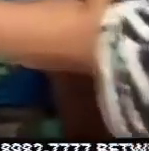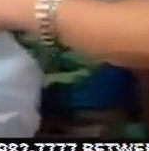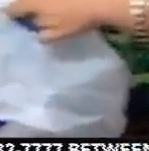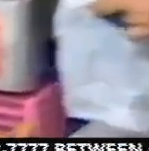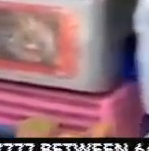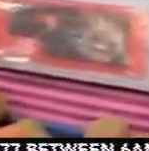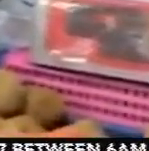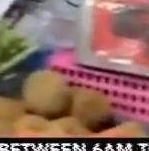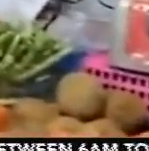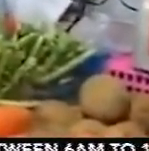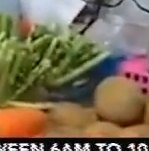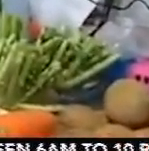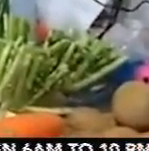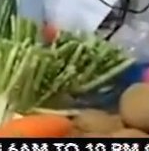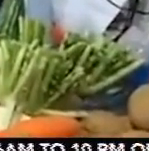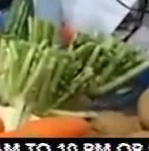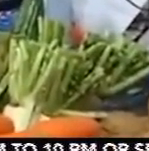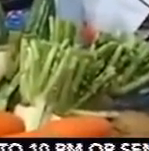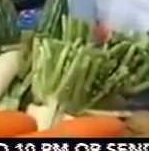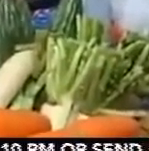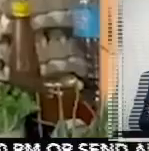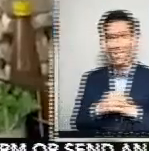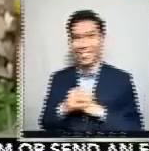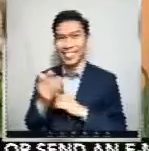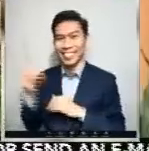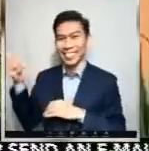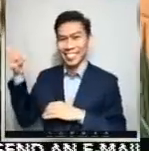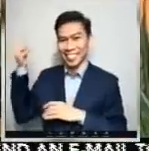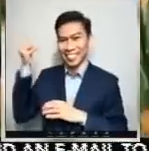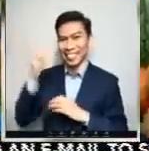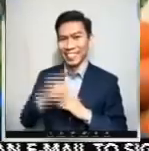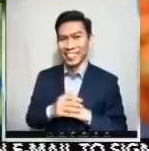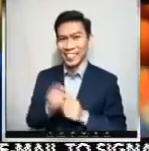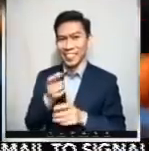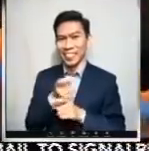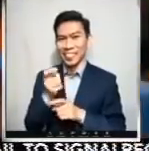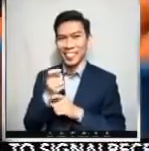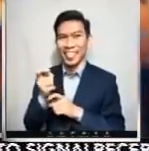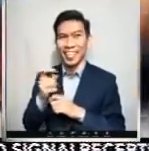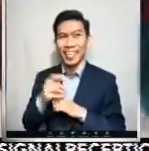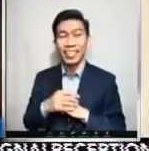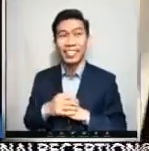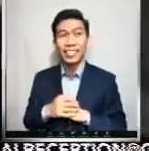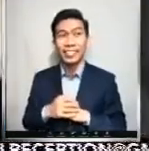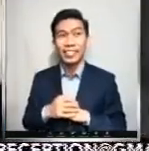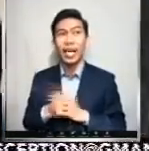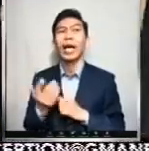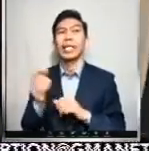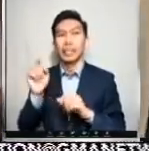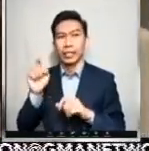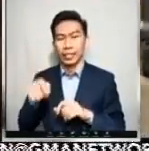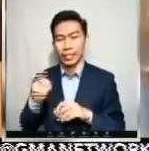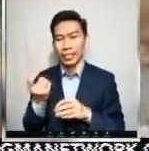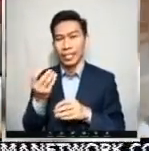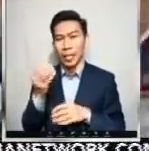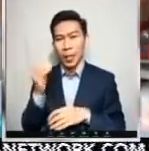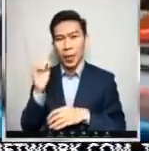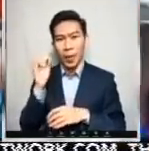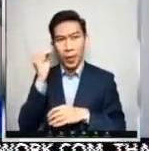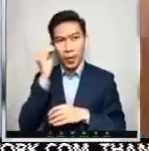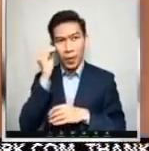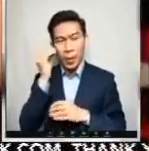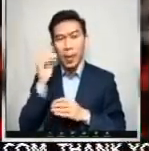Yeah, Mami, pa-picture din daw po kayo. Para mas masarap yung ano, sibuyas na pula. Balik muna natin to.